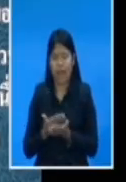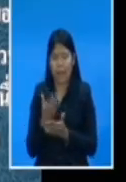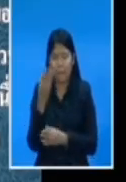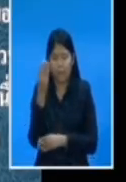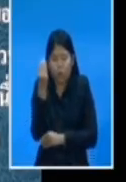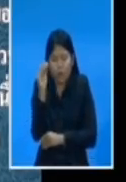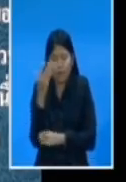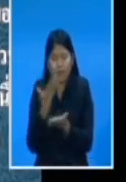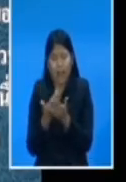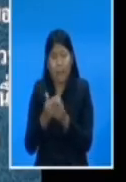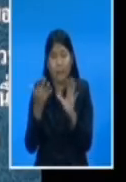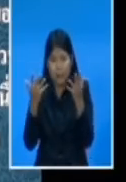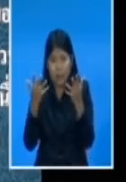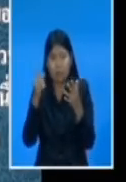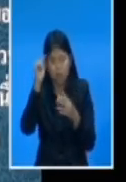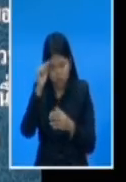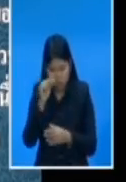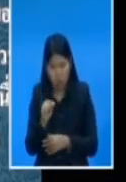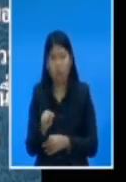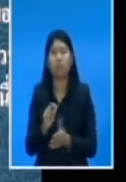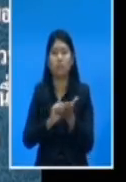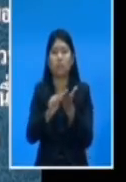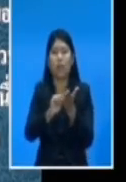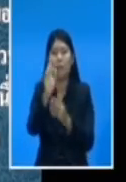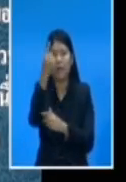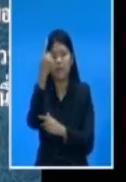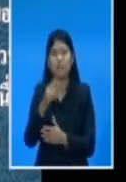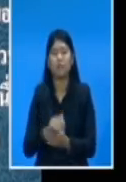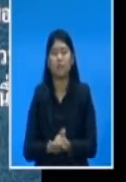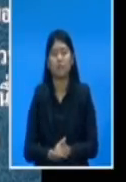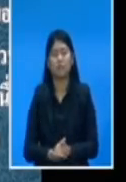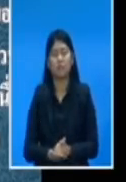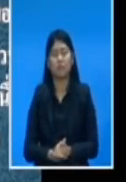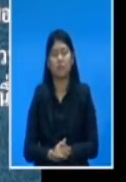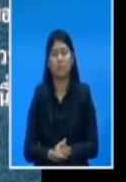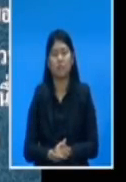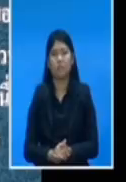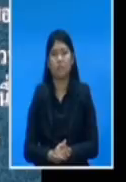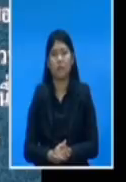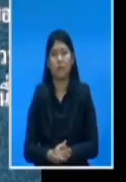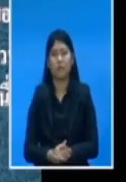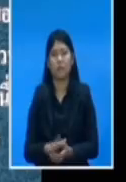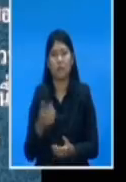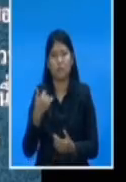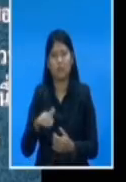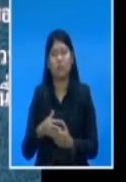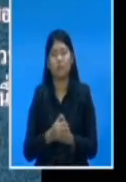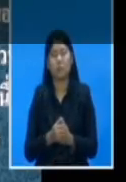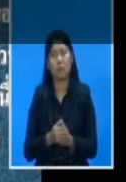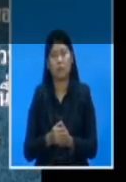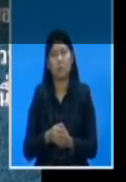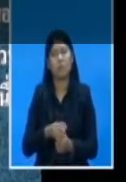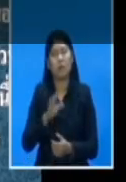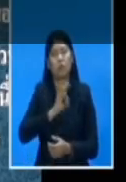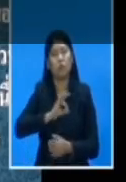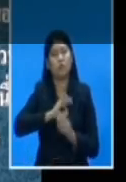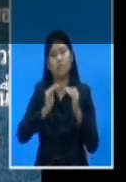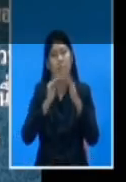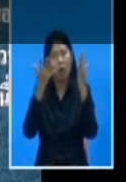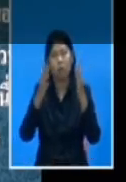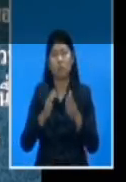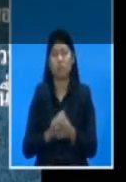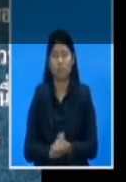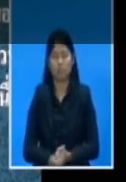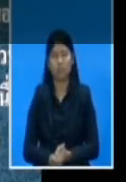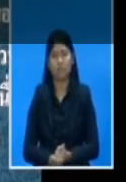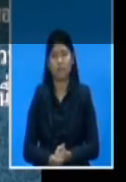ยุติธรรมได้ถึงขนาดเข้าไม่ได้เลยหรือเข้าได้ไม่สะดวกจะต้องลดความเหลื่อมล้ำ